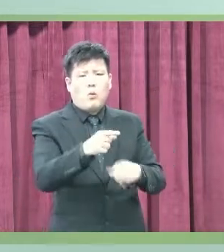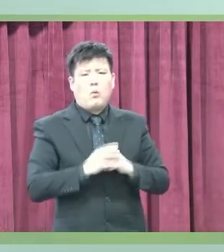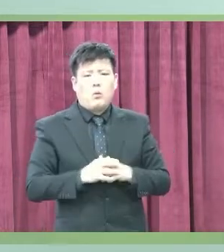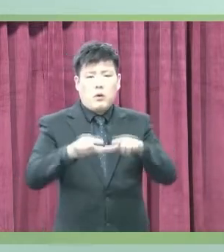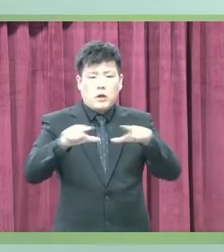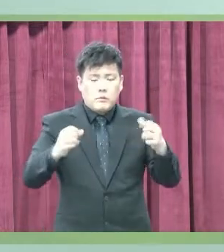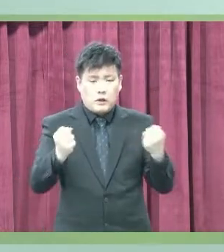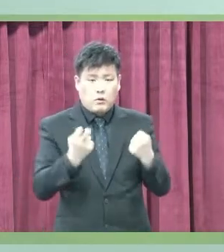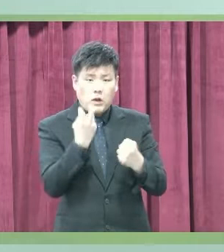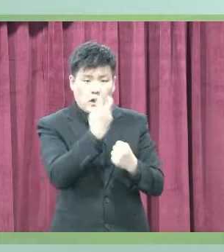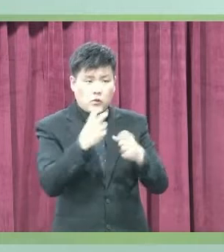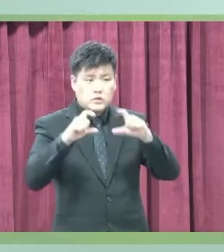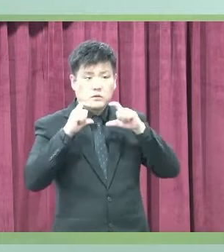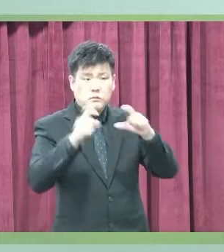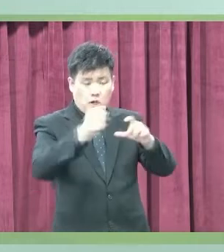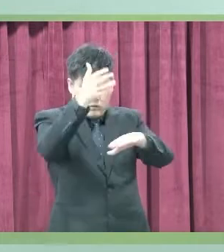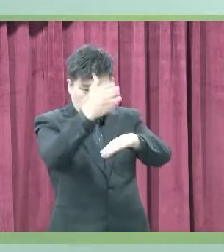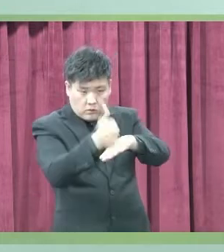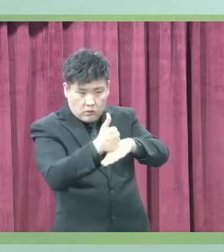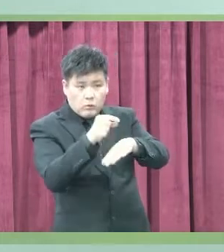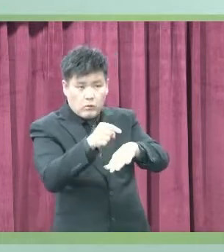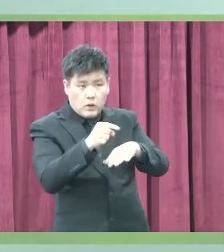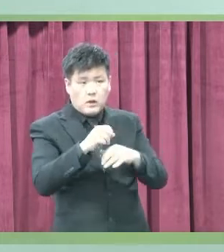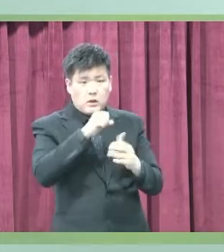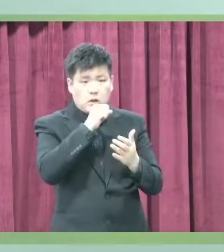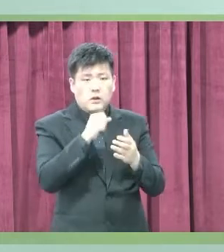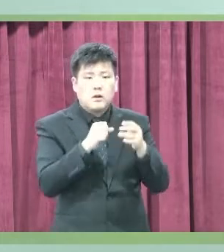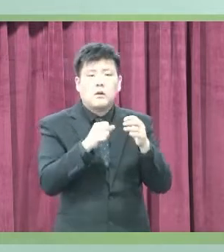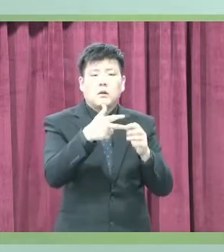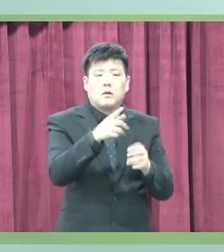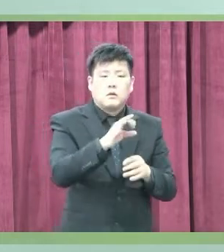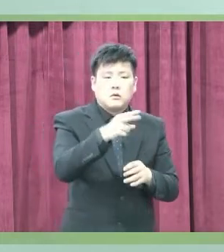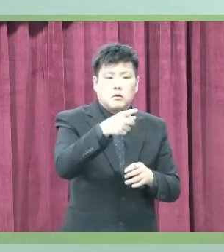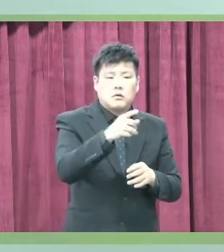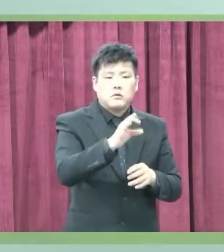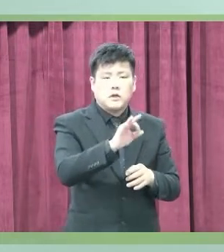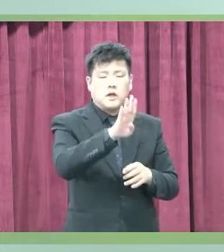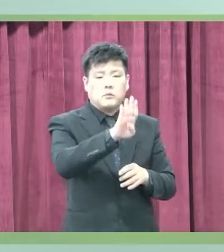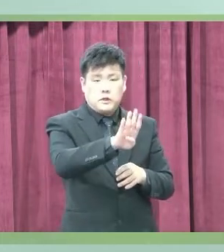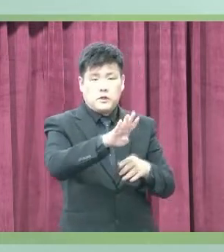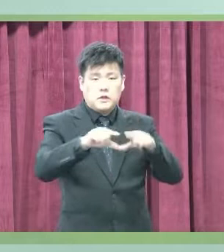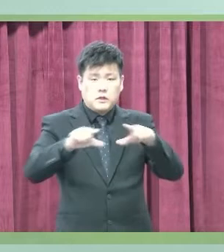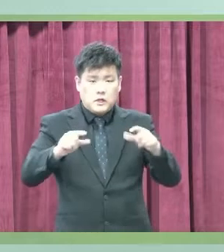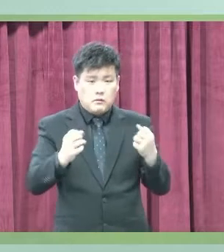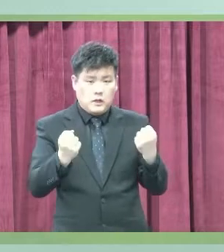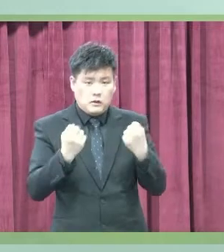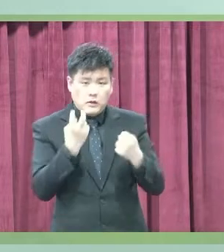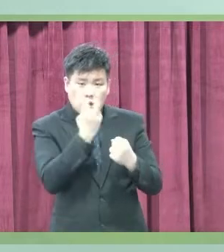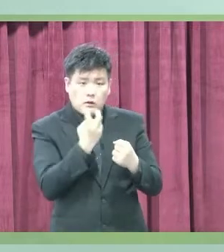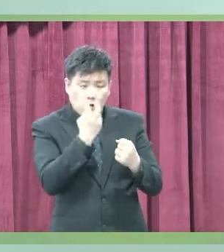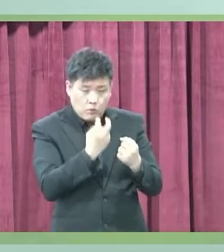일반 건강검진 판정 결과 정상 B 세부 현황입니다. 정상 B는 일반 건강검진 결과에는